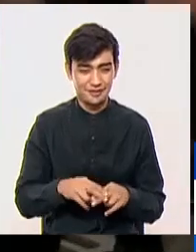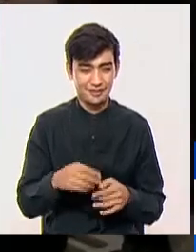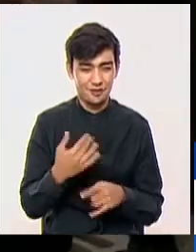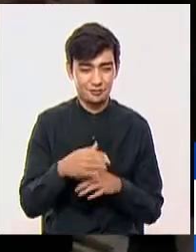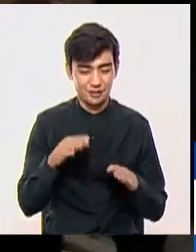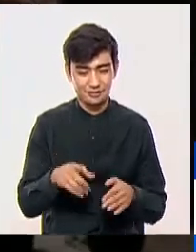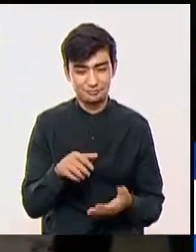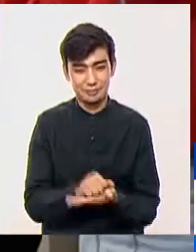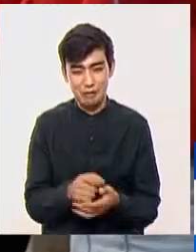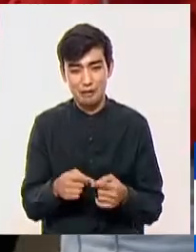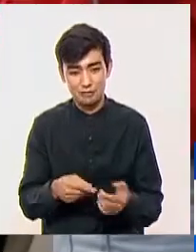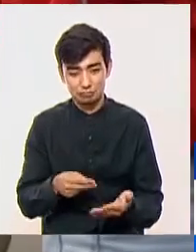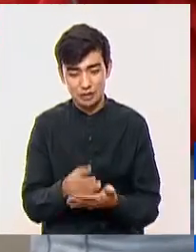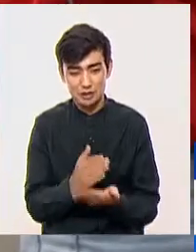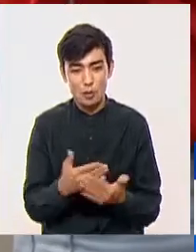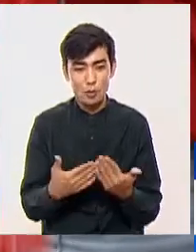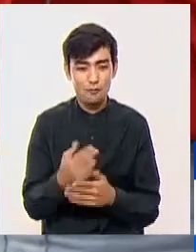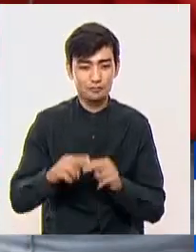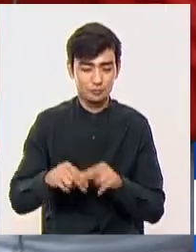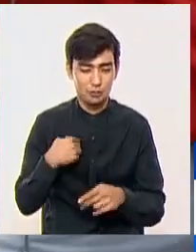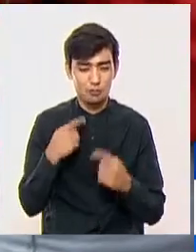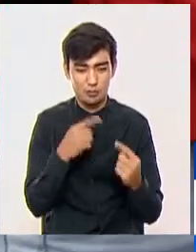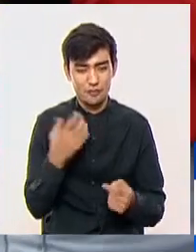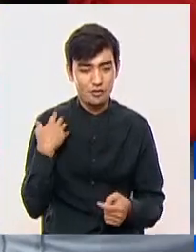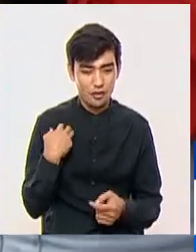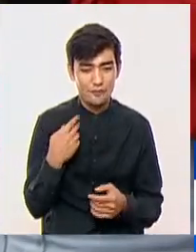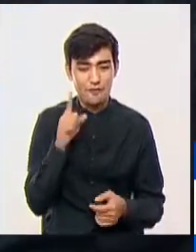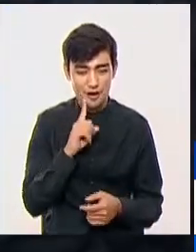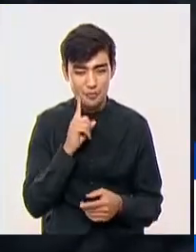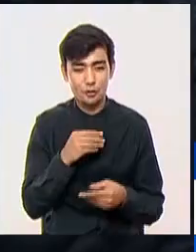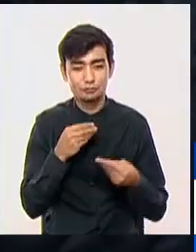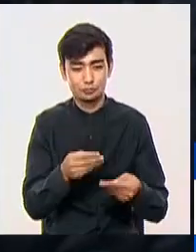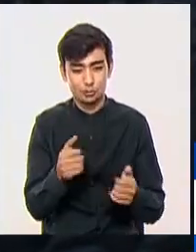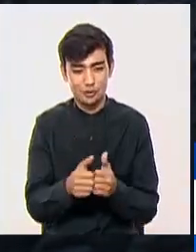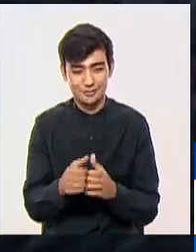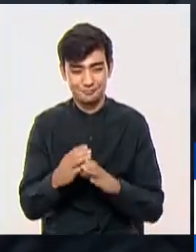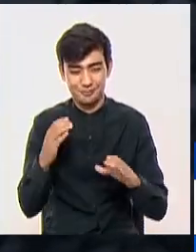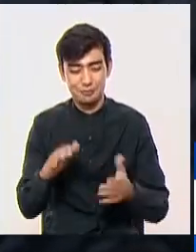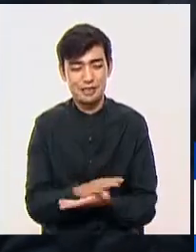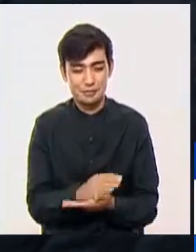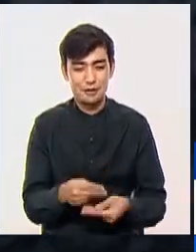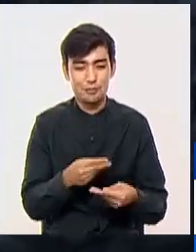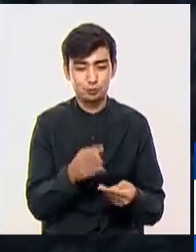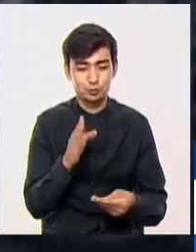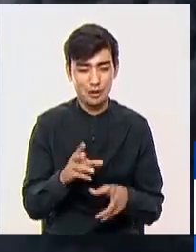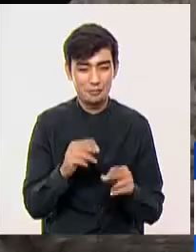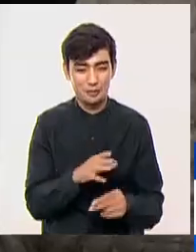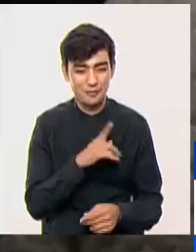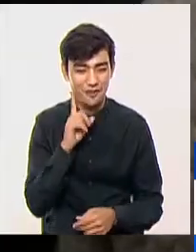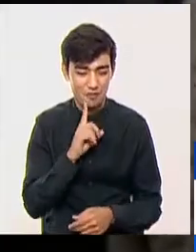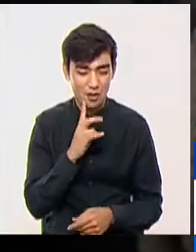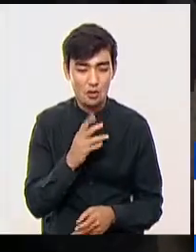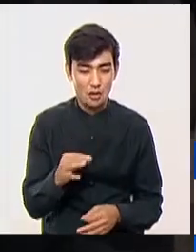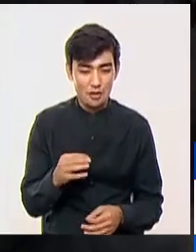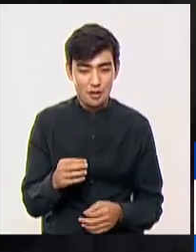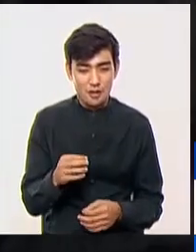жалдап отырған саудагер жаңа ғимараттың салынуына қарсы. Алғашында басшылық бұларға уақытша көрші ғимараттан тегін тұрасыңдар деп уәде берген көрінеді. Бірақ онда барсақ,